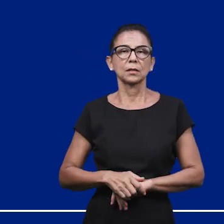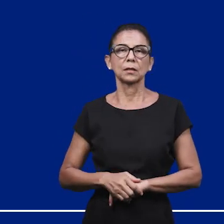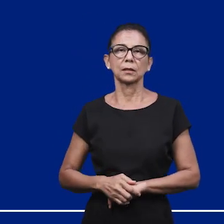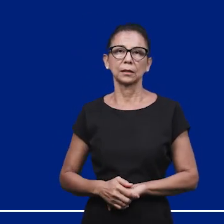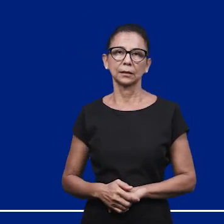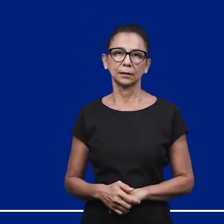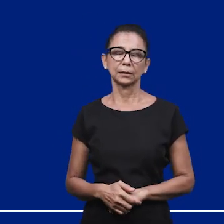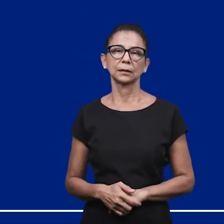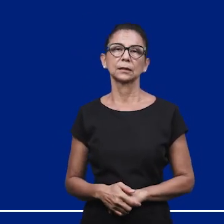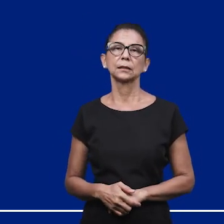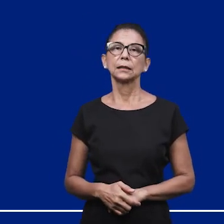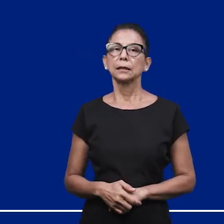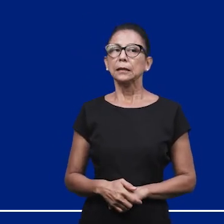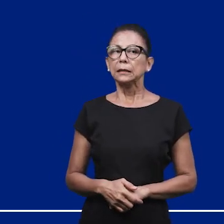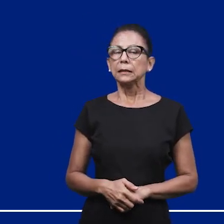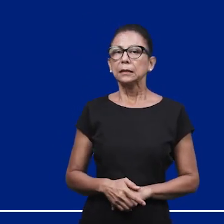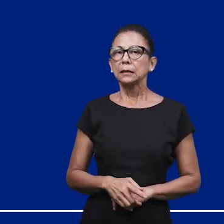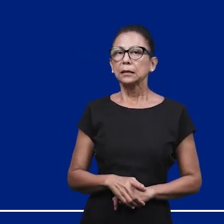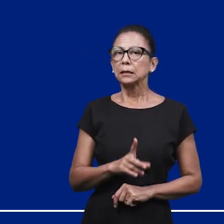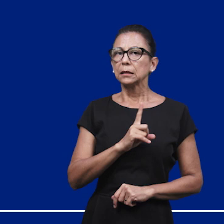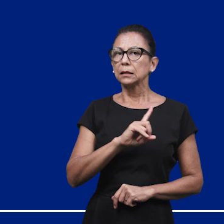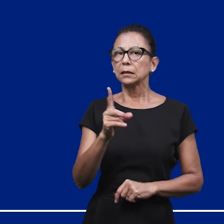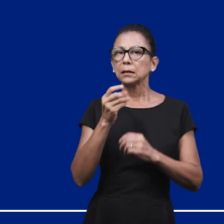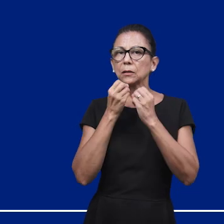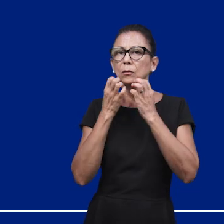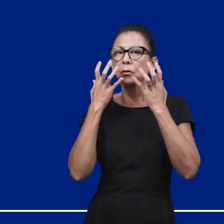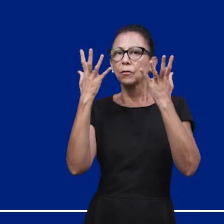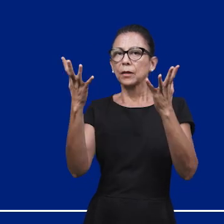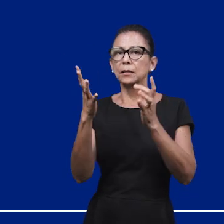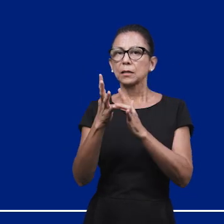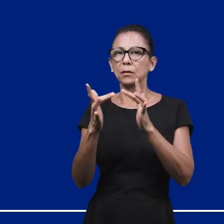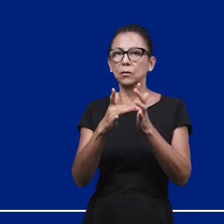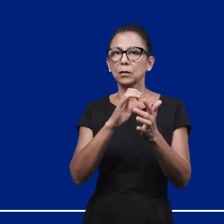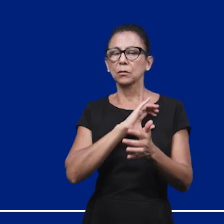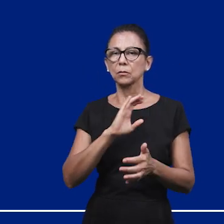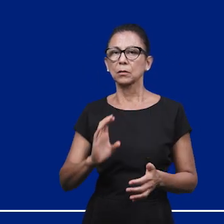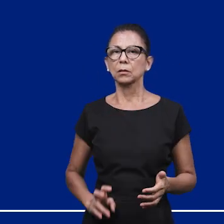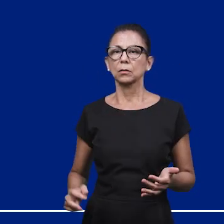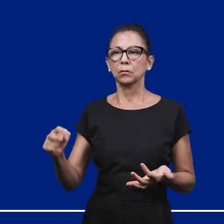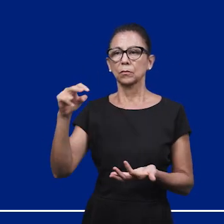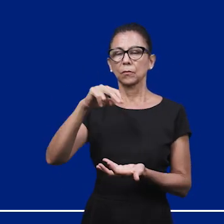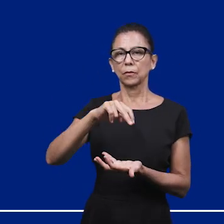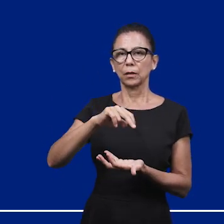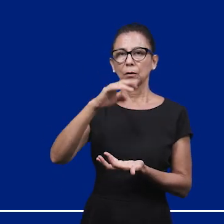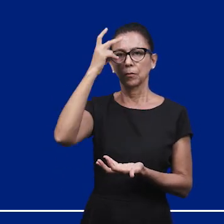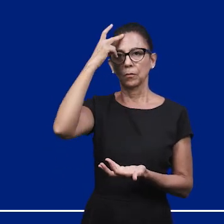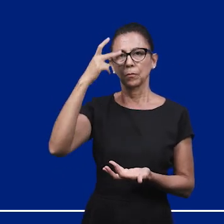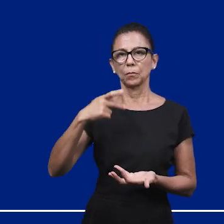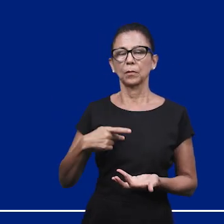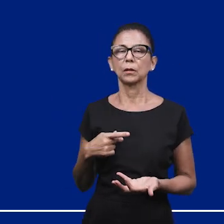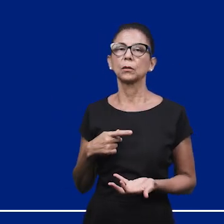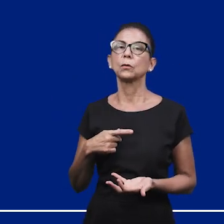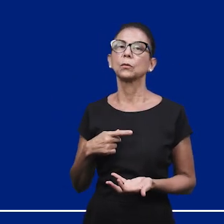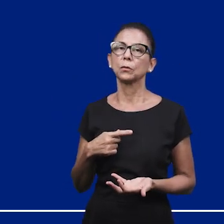monde, lesquels ne confessent pas que Jésus-Christ est venu en chair.